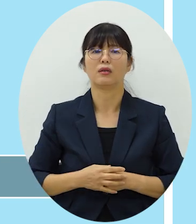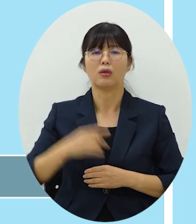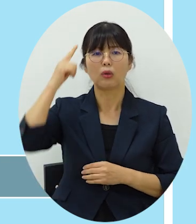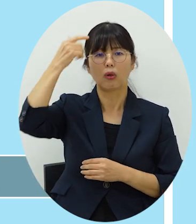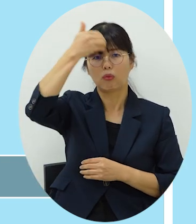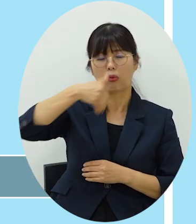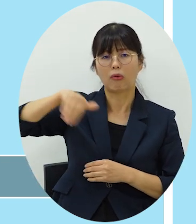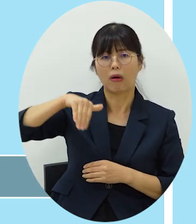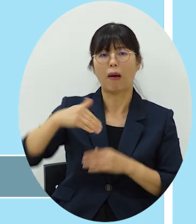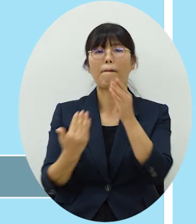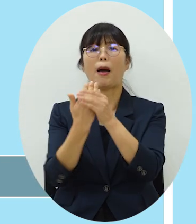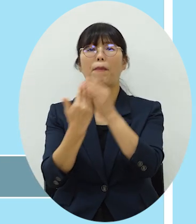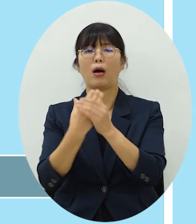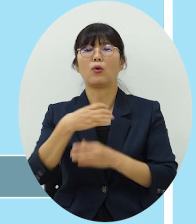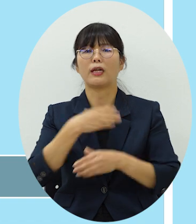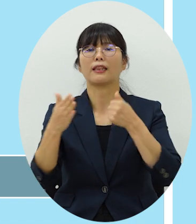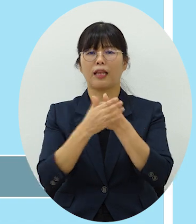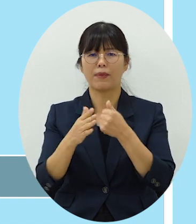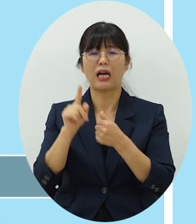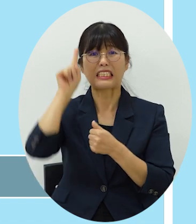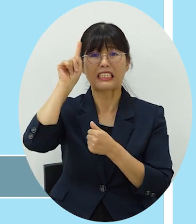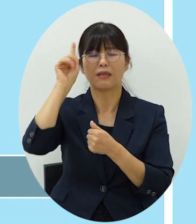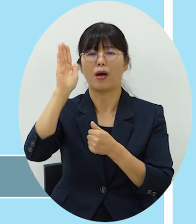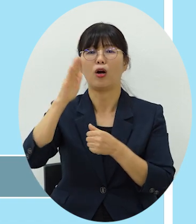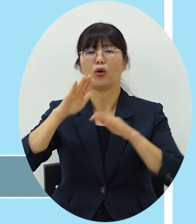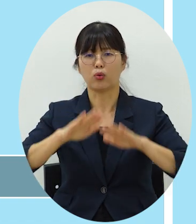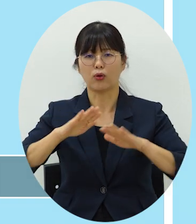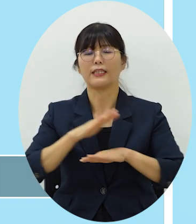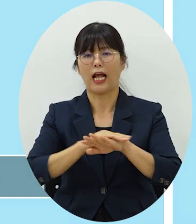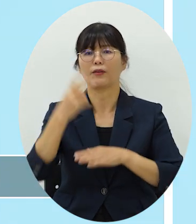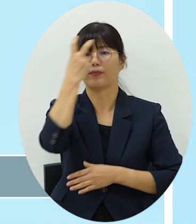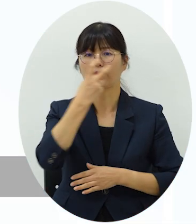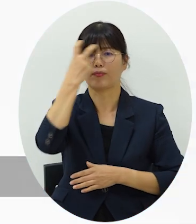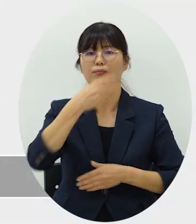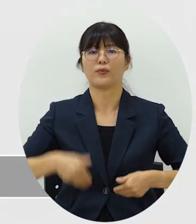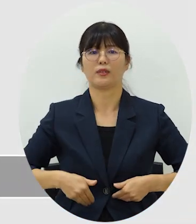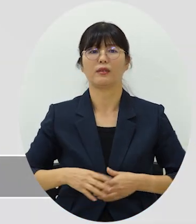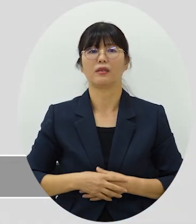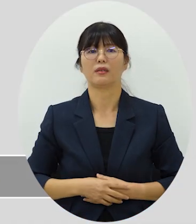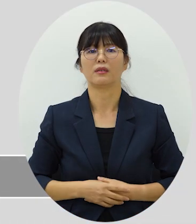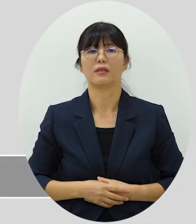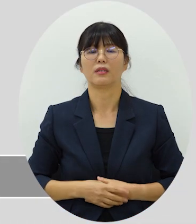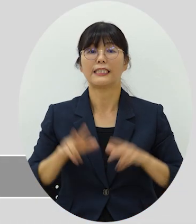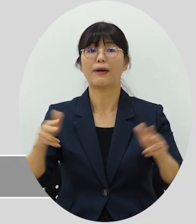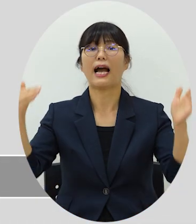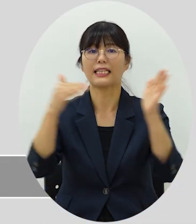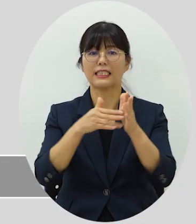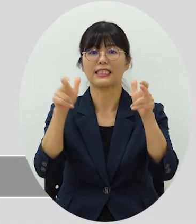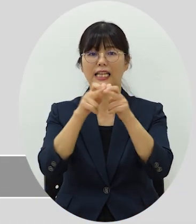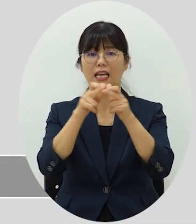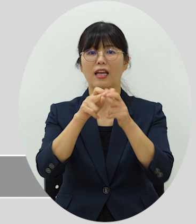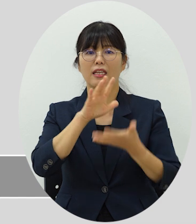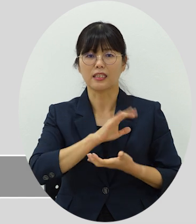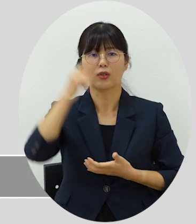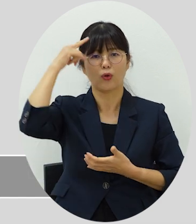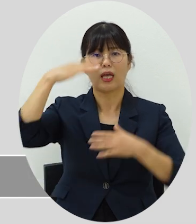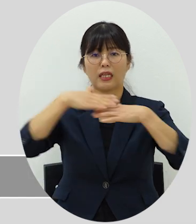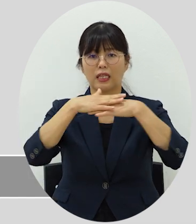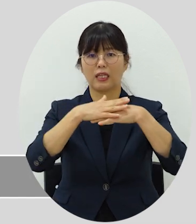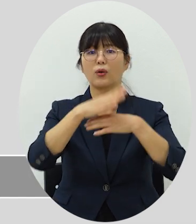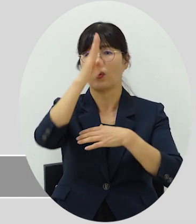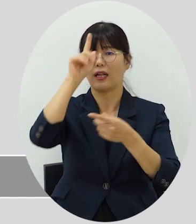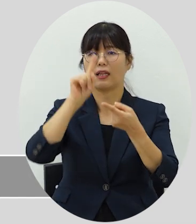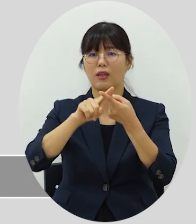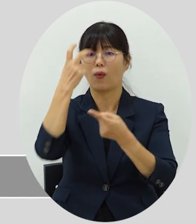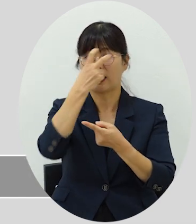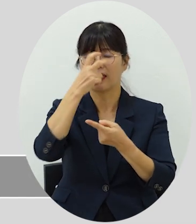뇌졸중 재발 위험을 높이므로 스트레스를 잘 관리해야 합니다. 지금까지 장애인의 심뇌혈관 질환